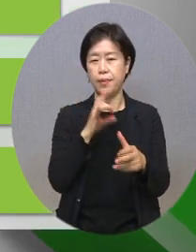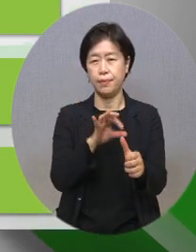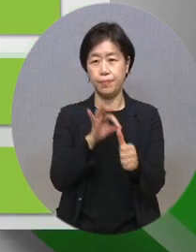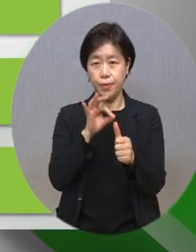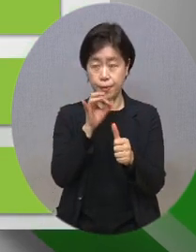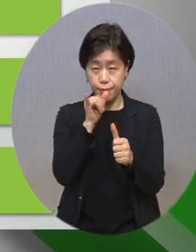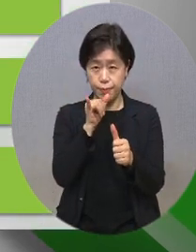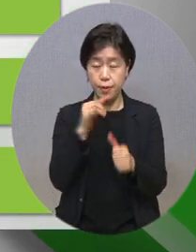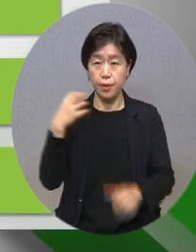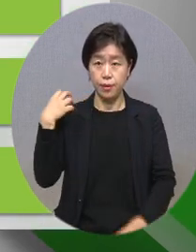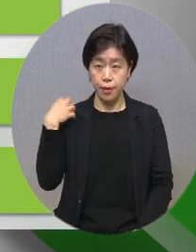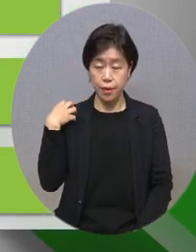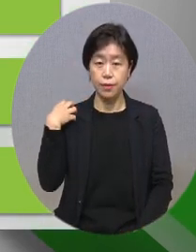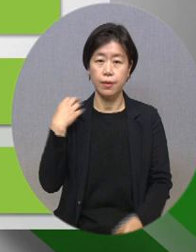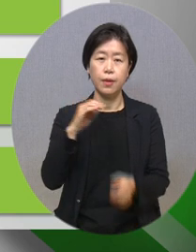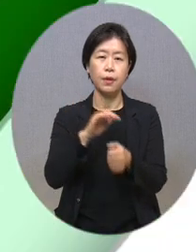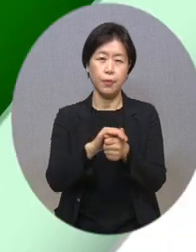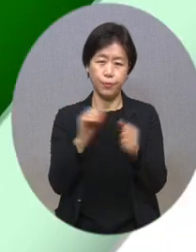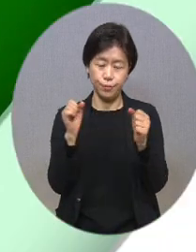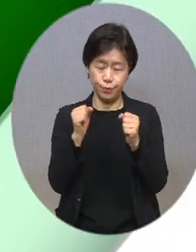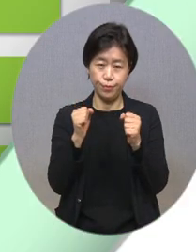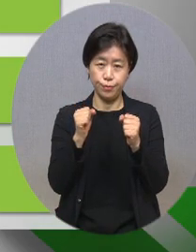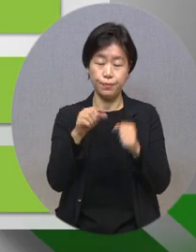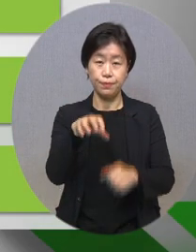채용하며 담당 기사는 경북지사입니다.